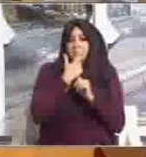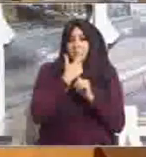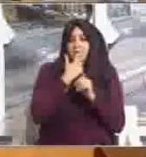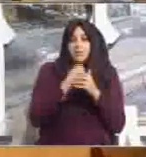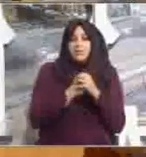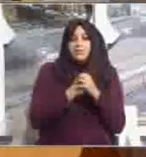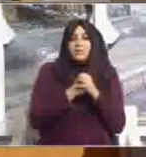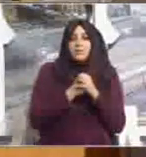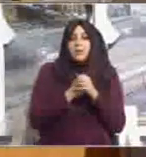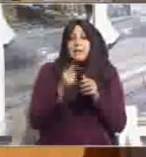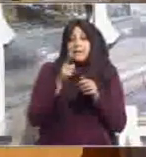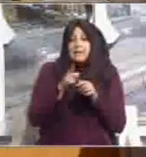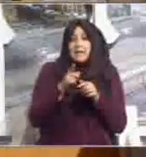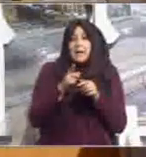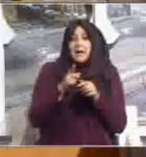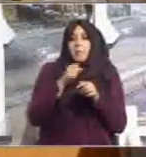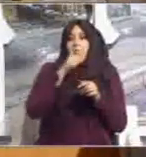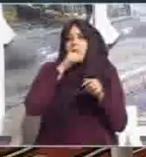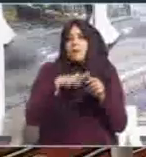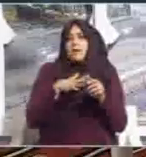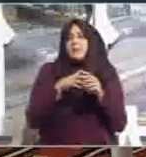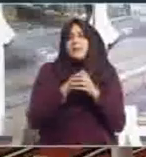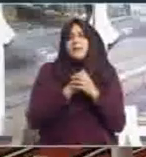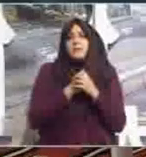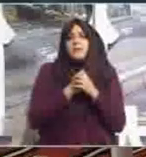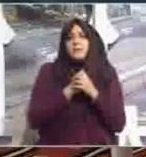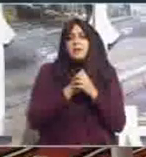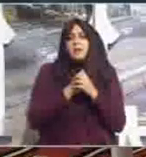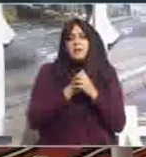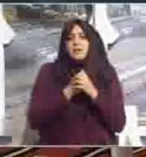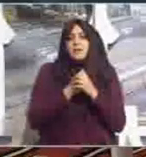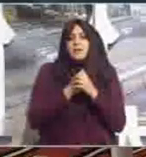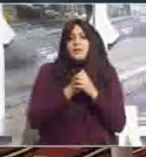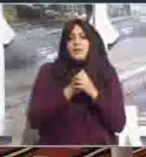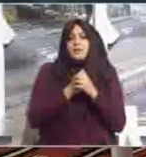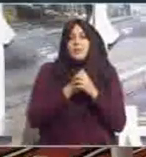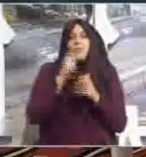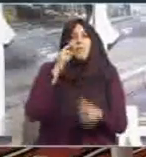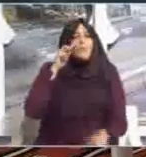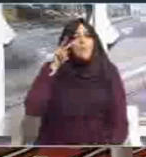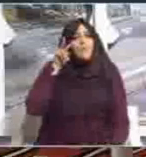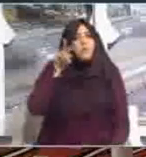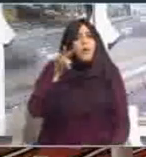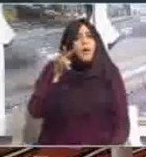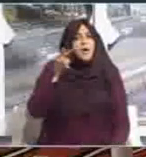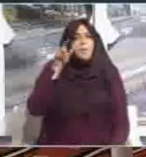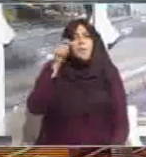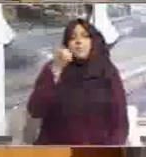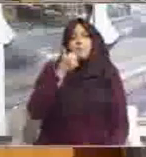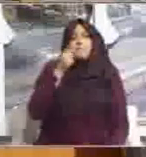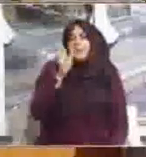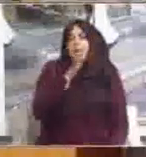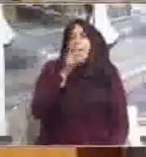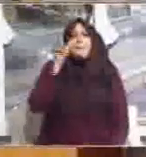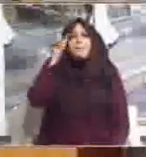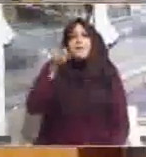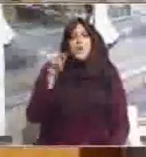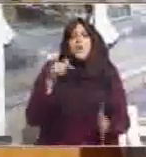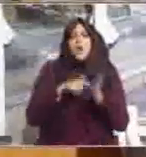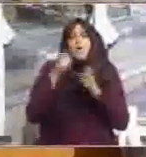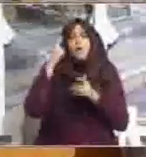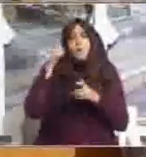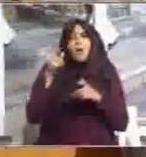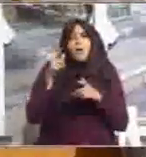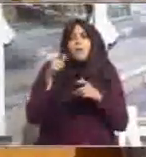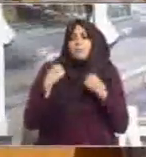هو ذاك الرجل الذي يرى بأن له قوة ويستطيع أن